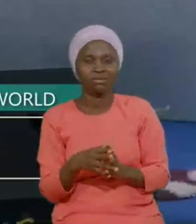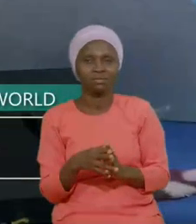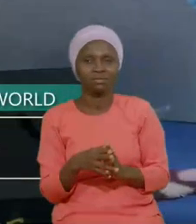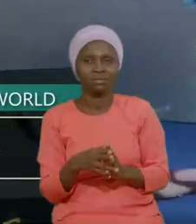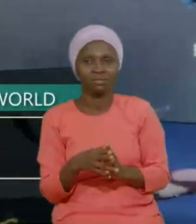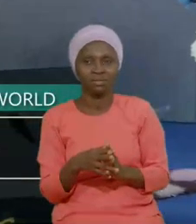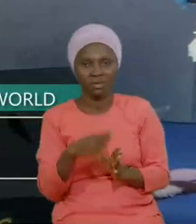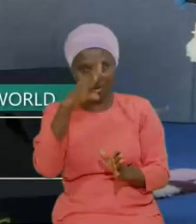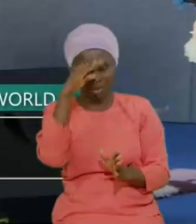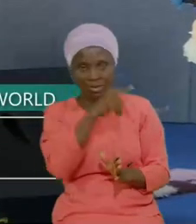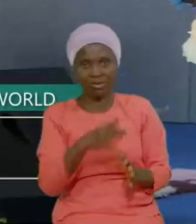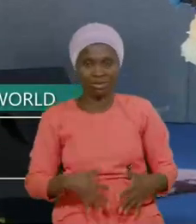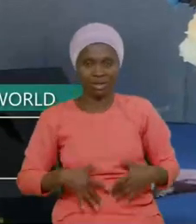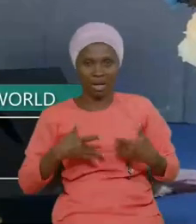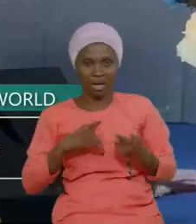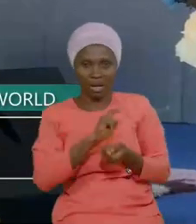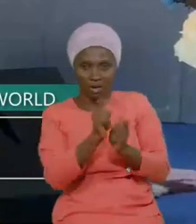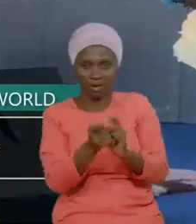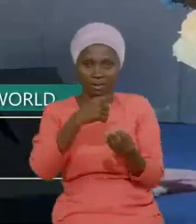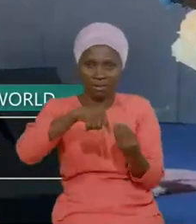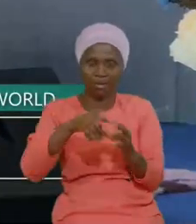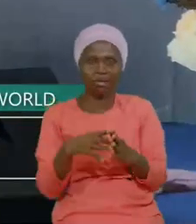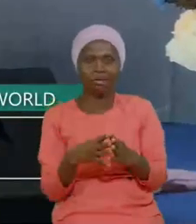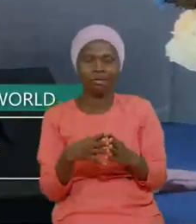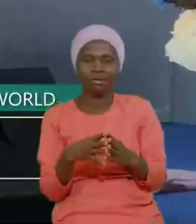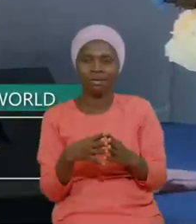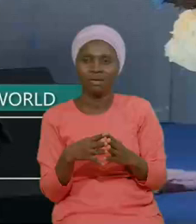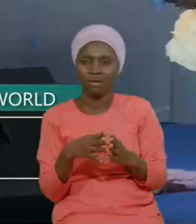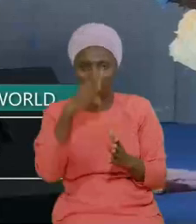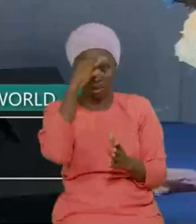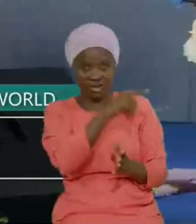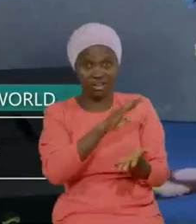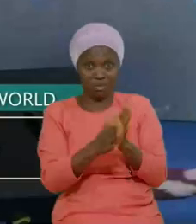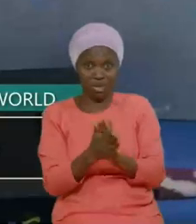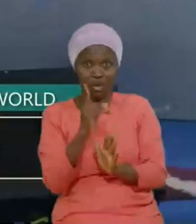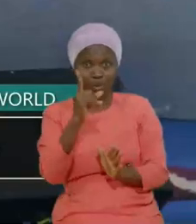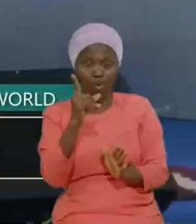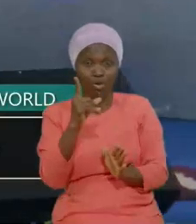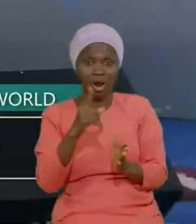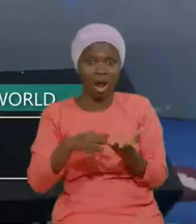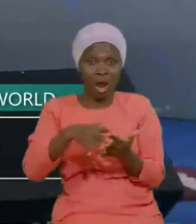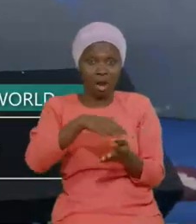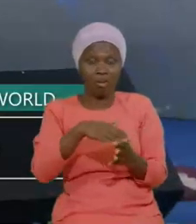Il a abandonné donc tous les instruments et les médicaments de suicide. Sa vie a changé.